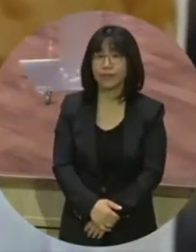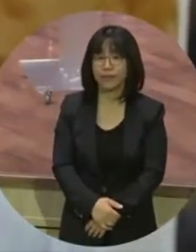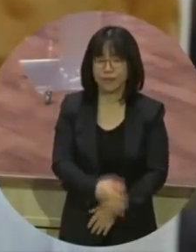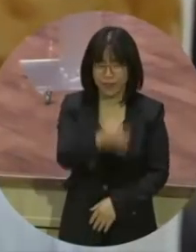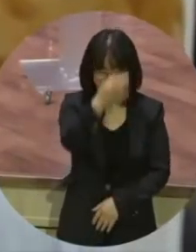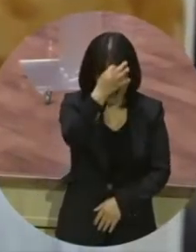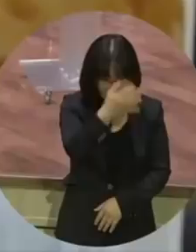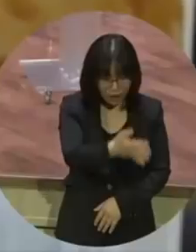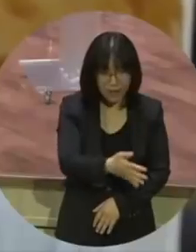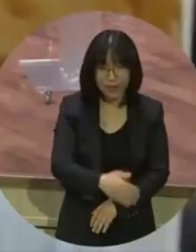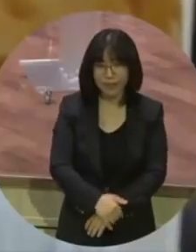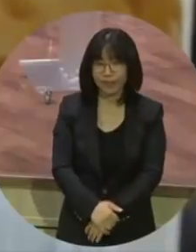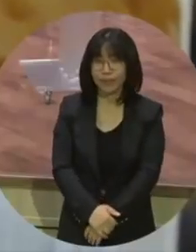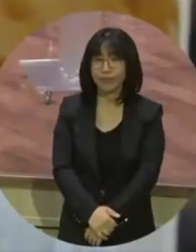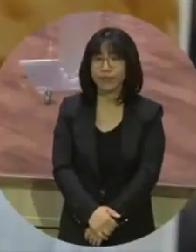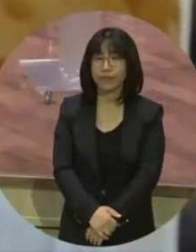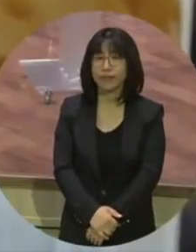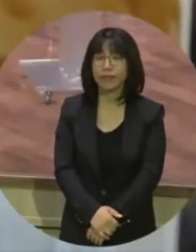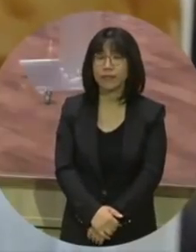미안해.